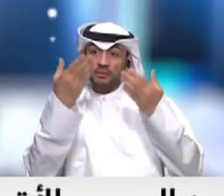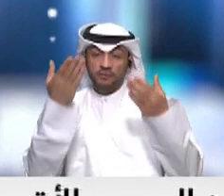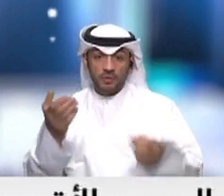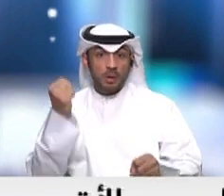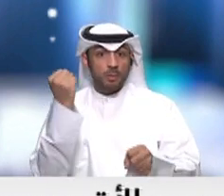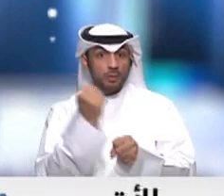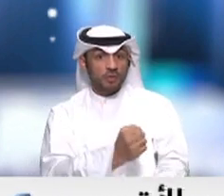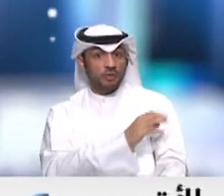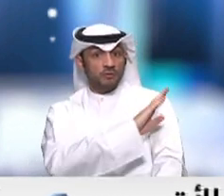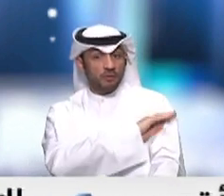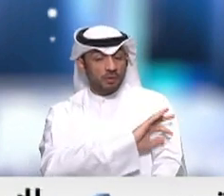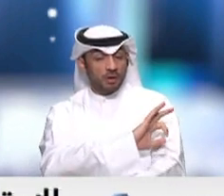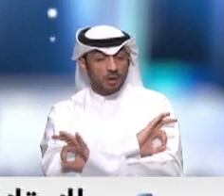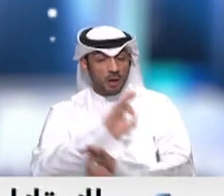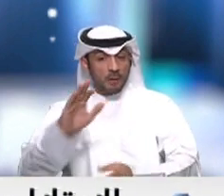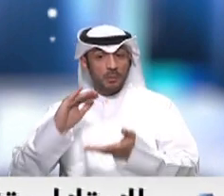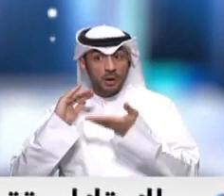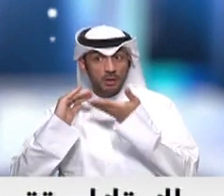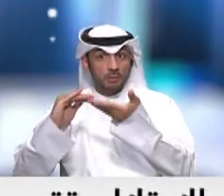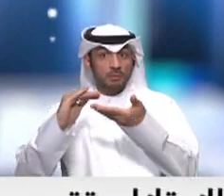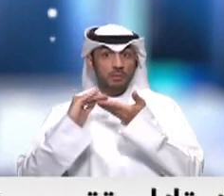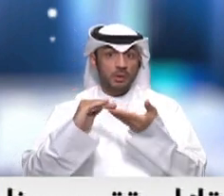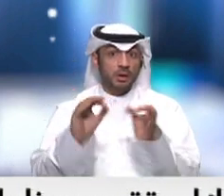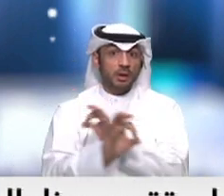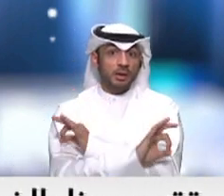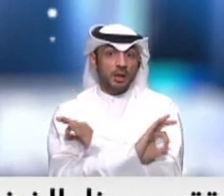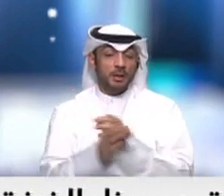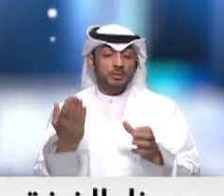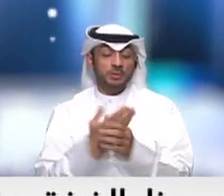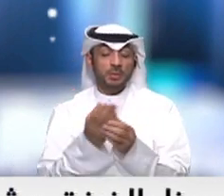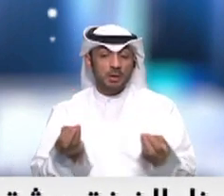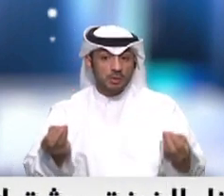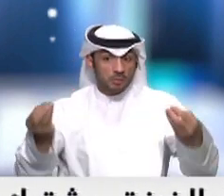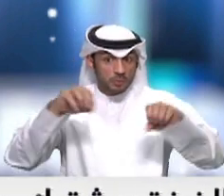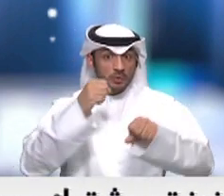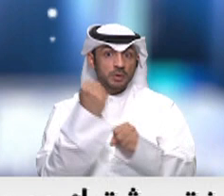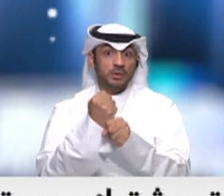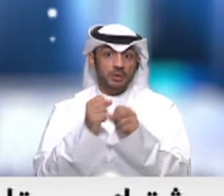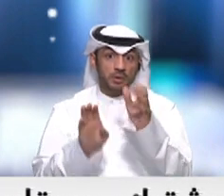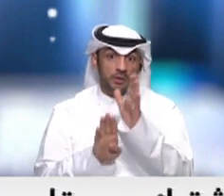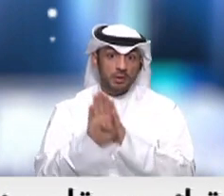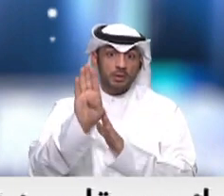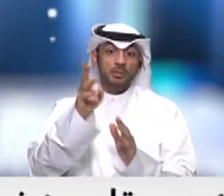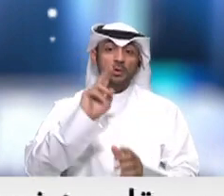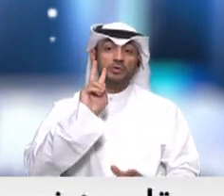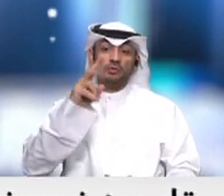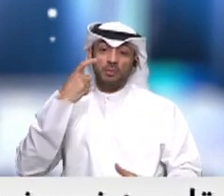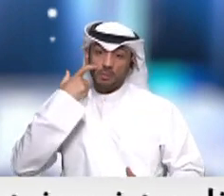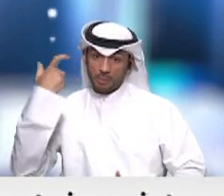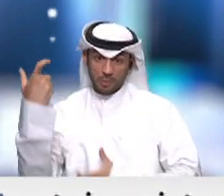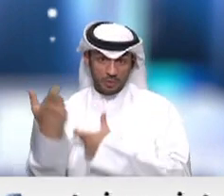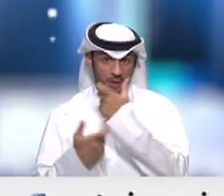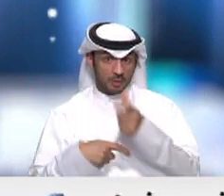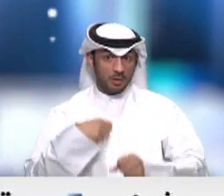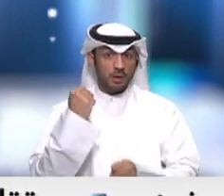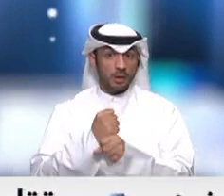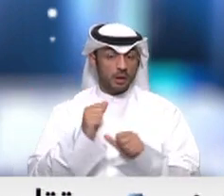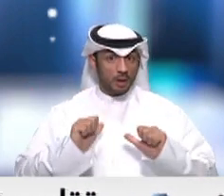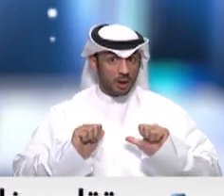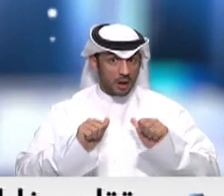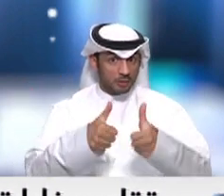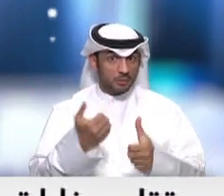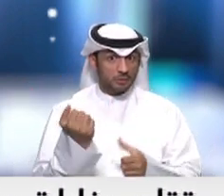ومادية وتذليل كل العقبات، إضافة إلى متابعة وتحفيز العمل الدؤوب لتحقيق الأهداف